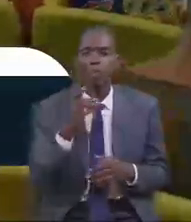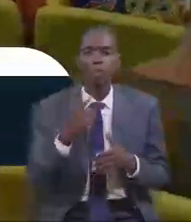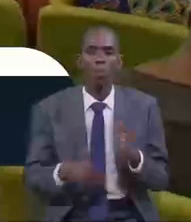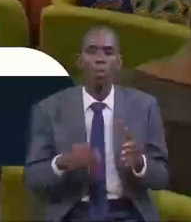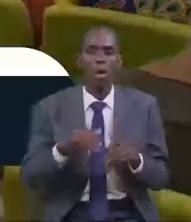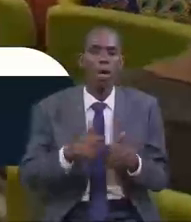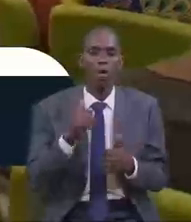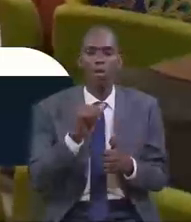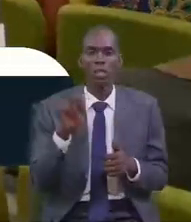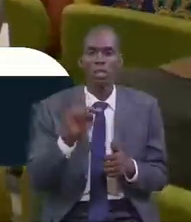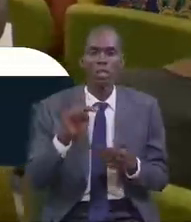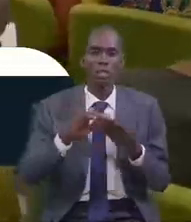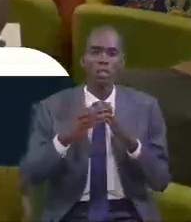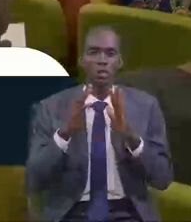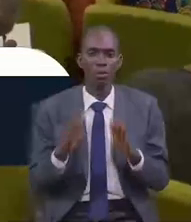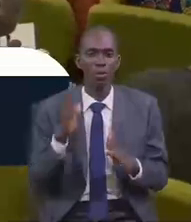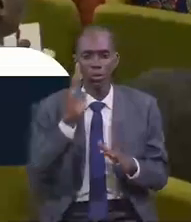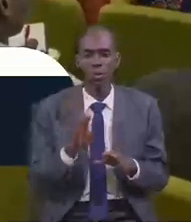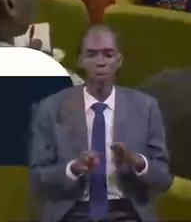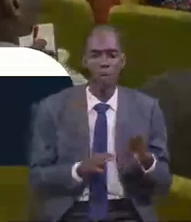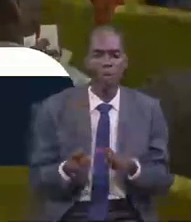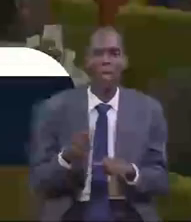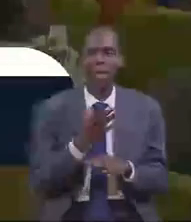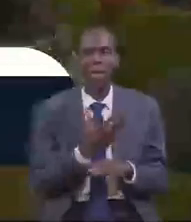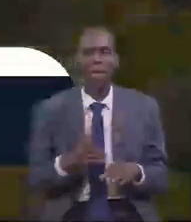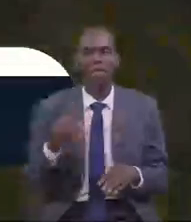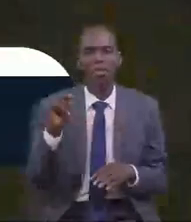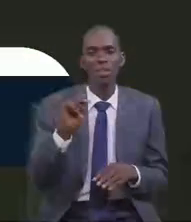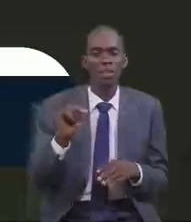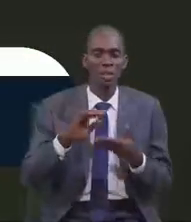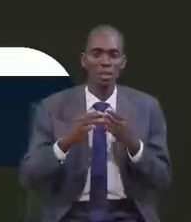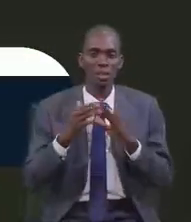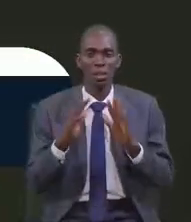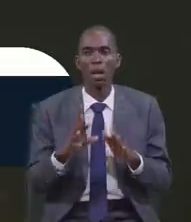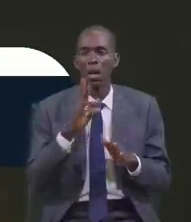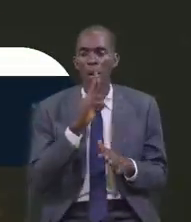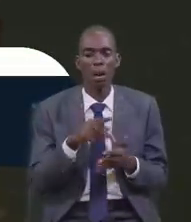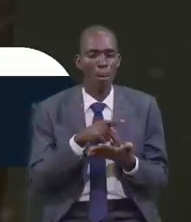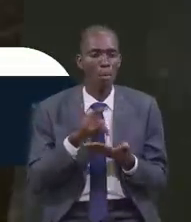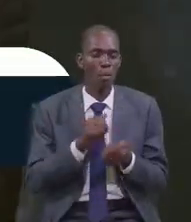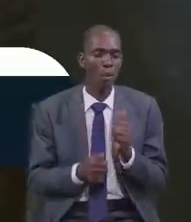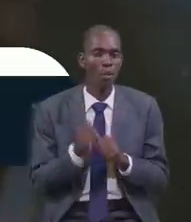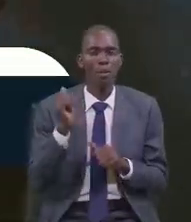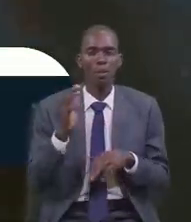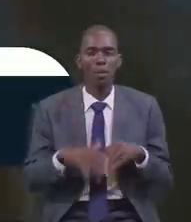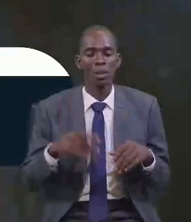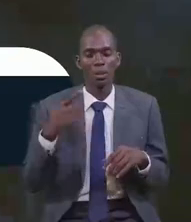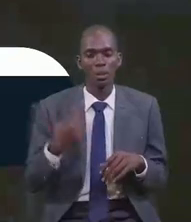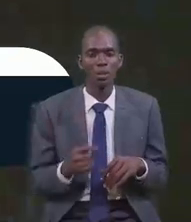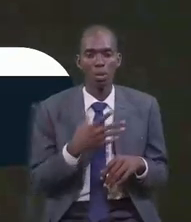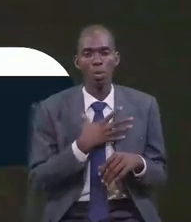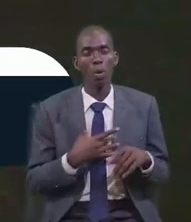Nazaréen doit se comporter, comment un Nazaréen doit être pur. Et un Nazaréen est plus pur.